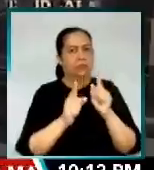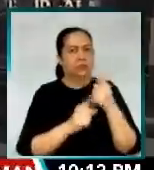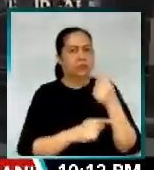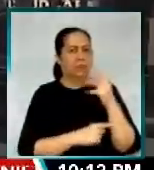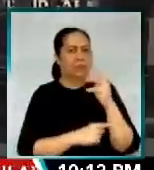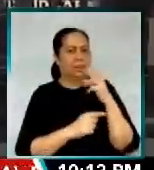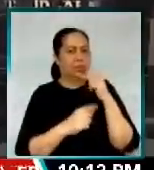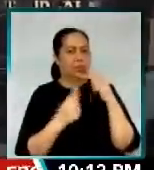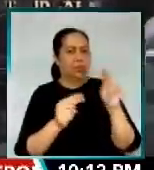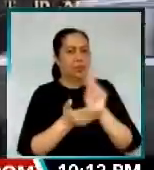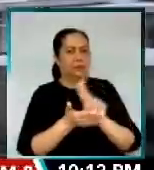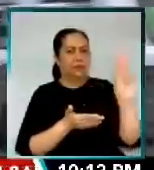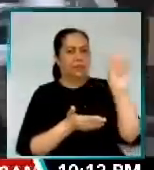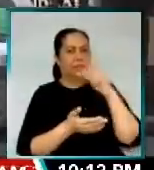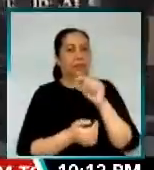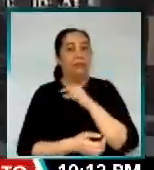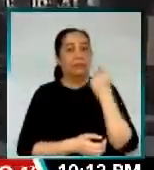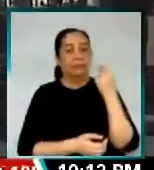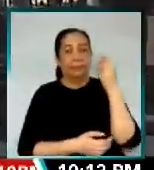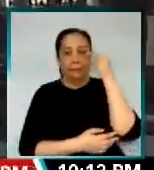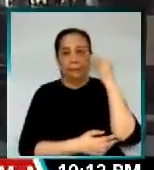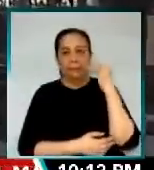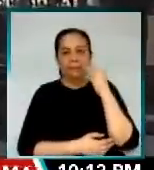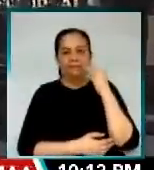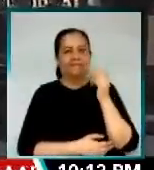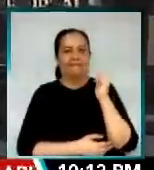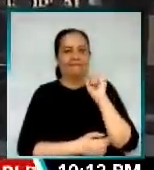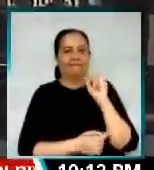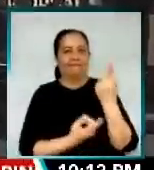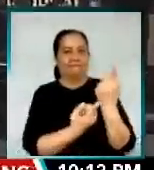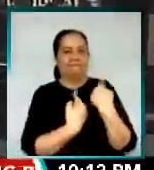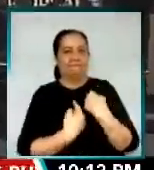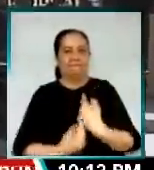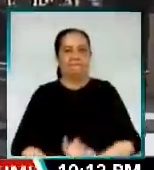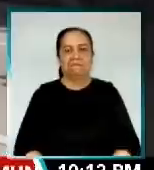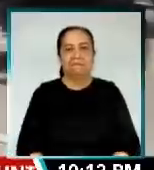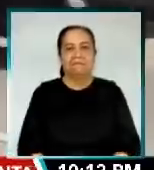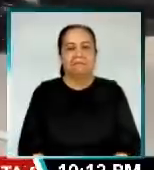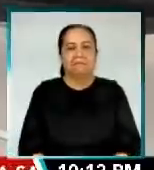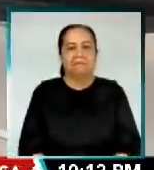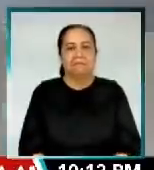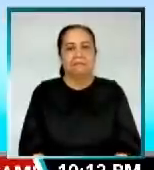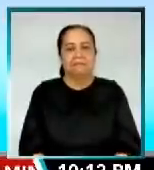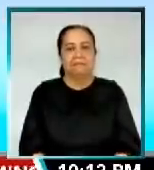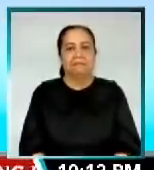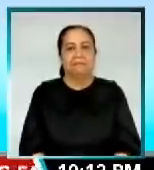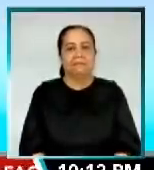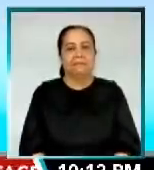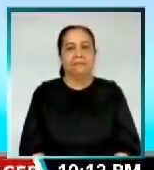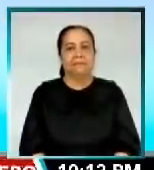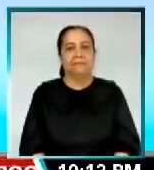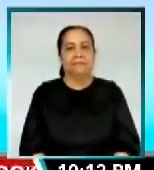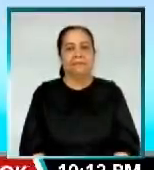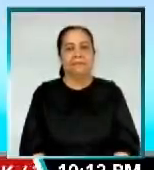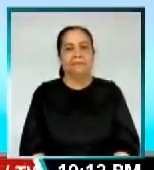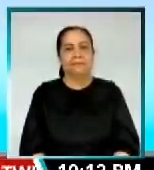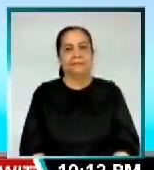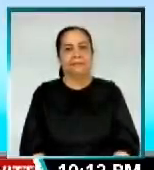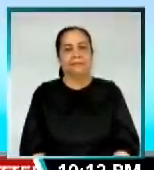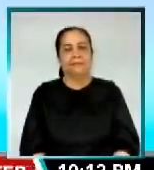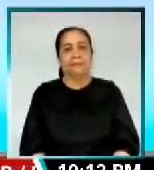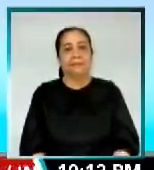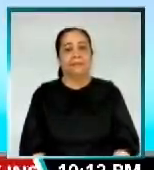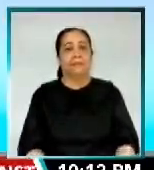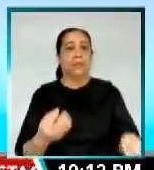Universidad at si Father Maniwang pero wala pa silang sagot. Dinagdagan